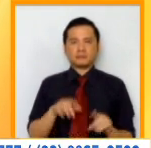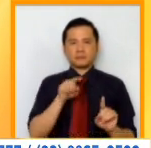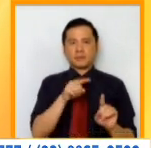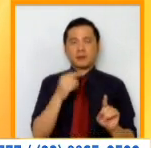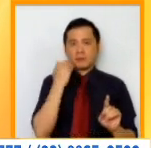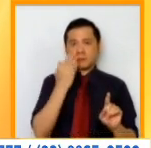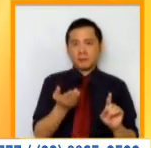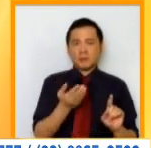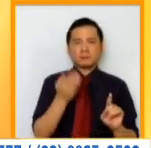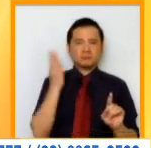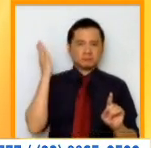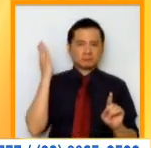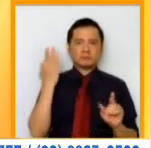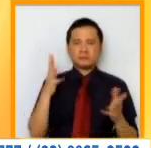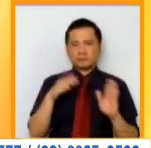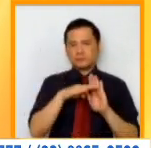kabuuan,